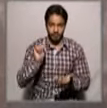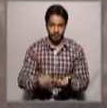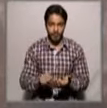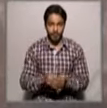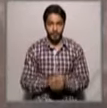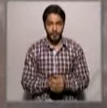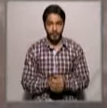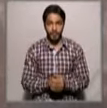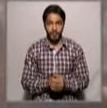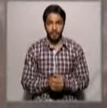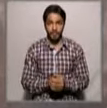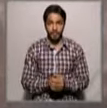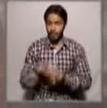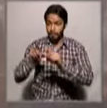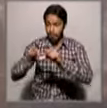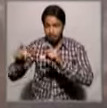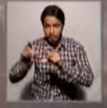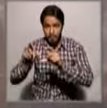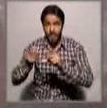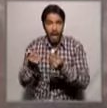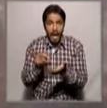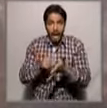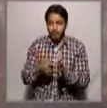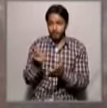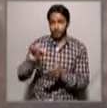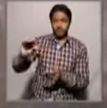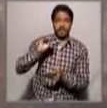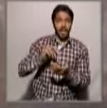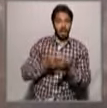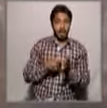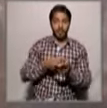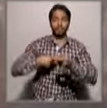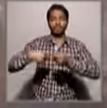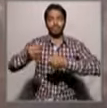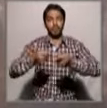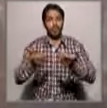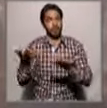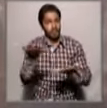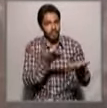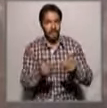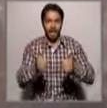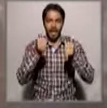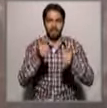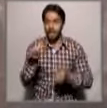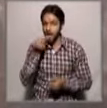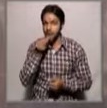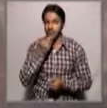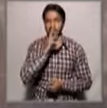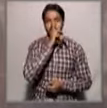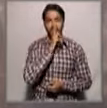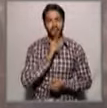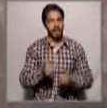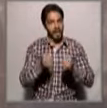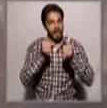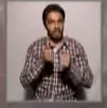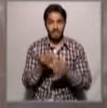هذا النصح عنده مبلغا إلى أن يعتزل مثل هذه المعاملات البنكية ويأكل حلالا إذا ما وجد منكم